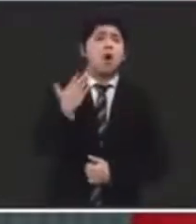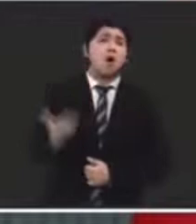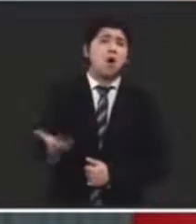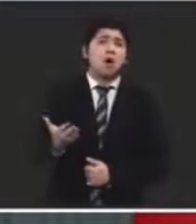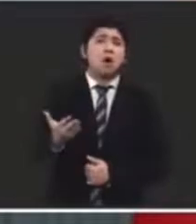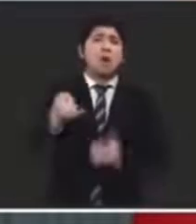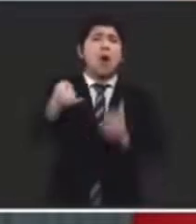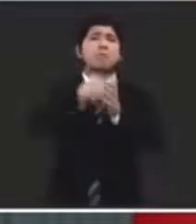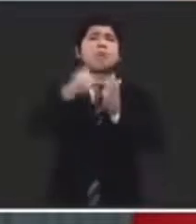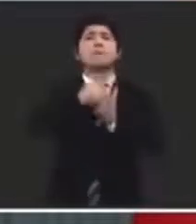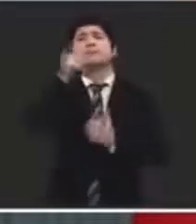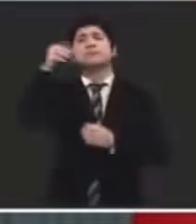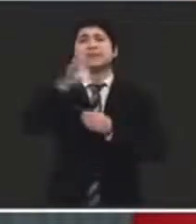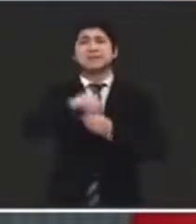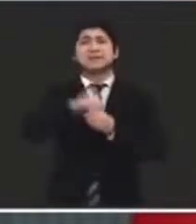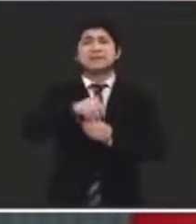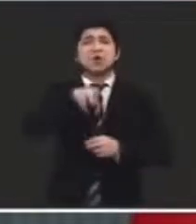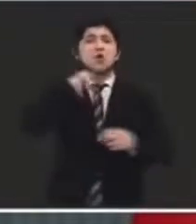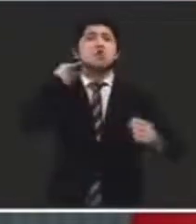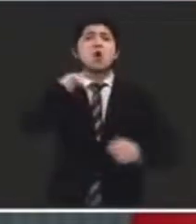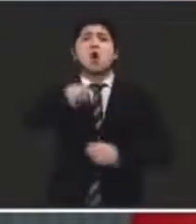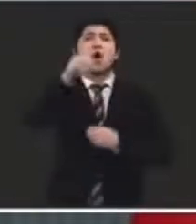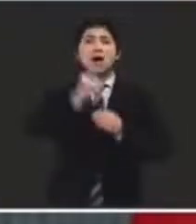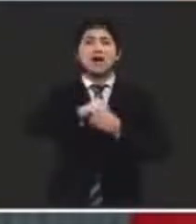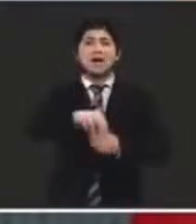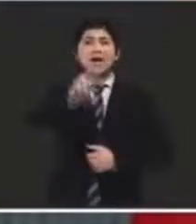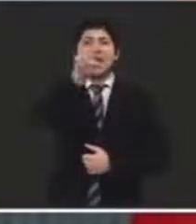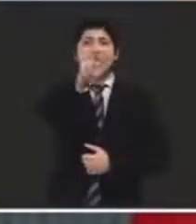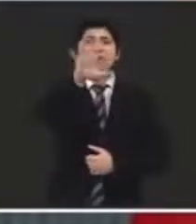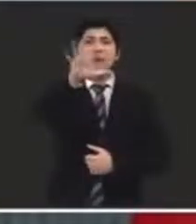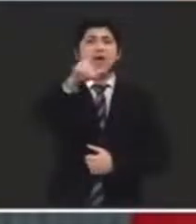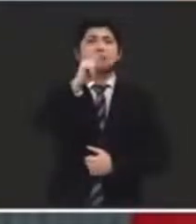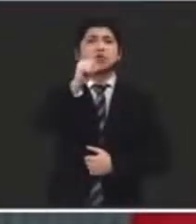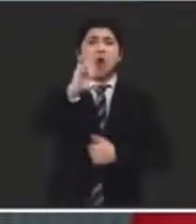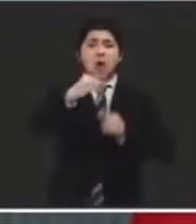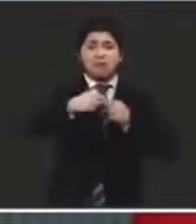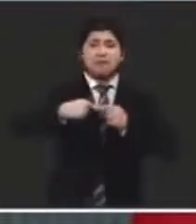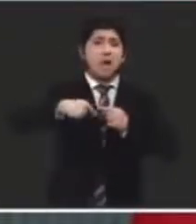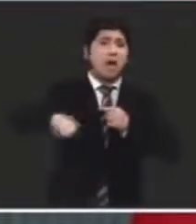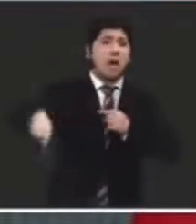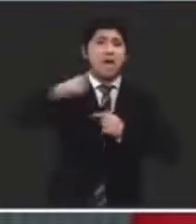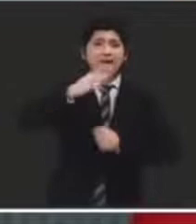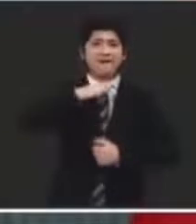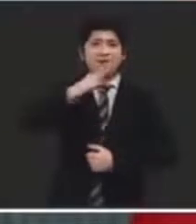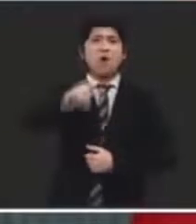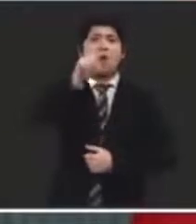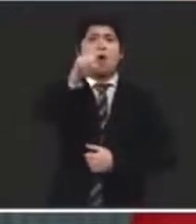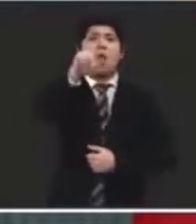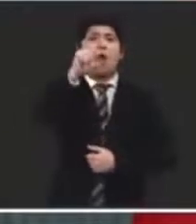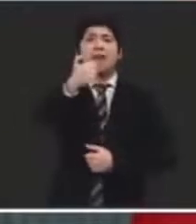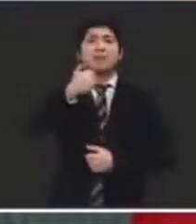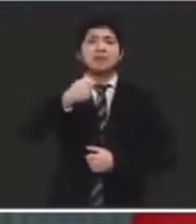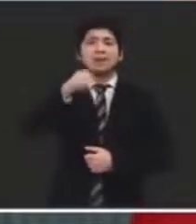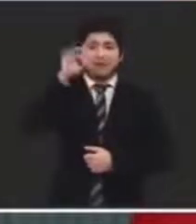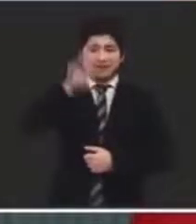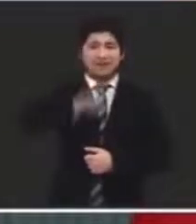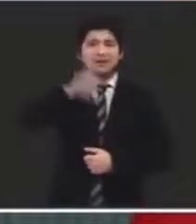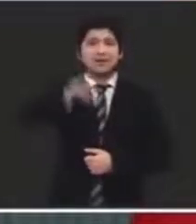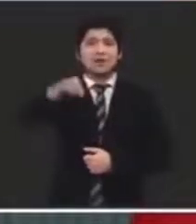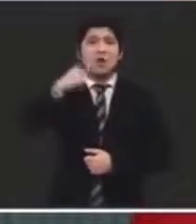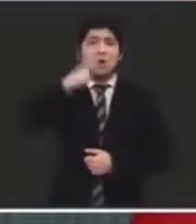Gaziantep'te güzelgâhı 25 buçuk kilometreyi bulan 16 istasyonlu